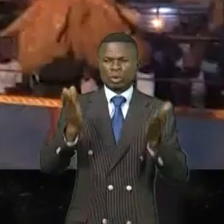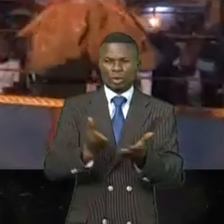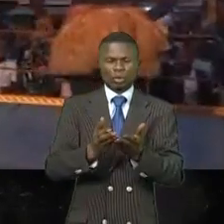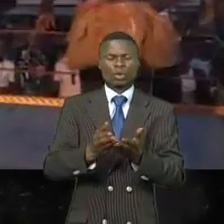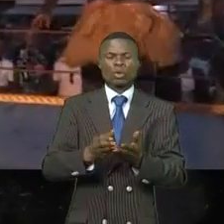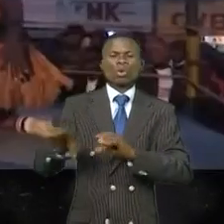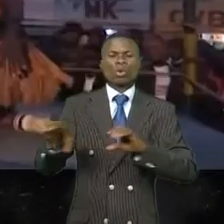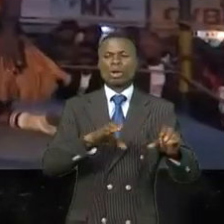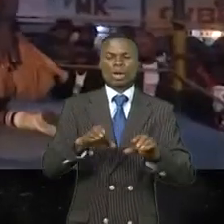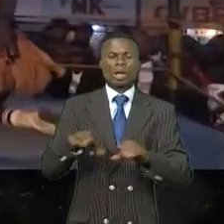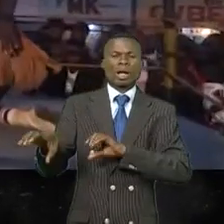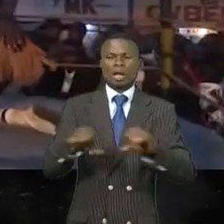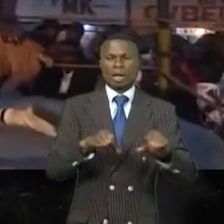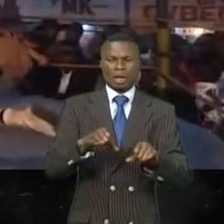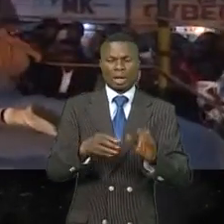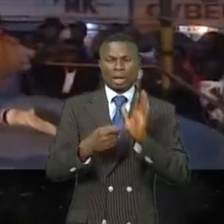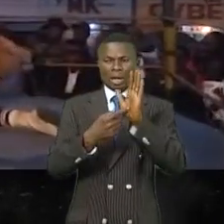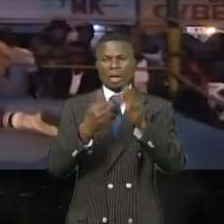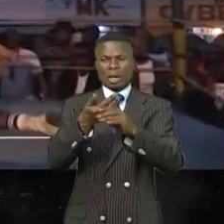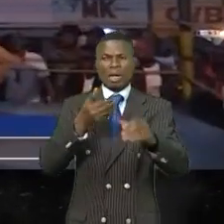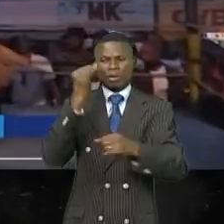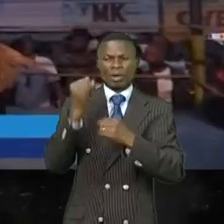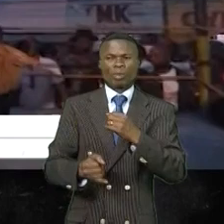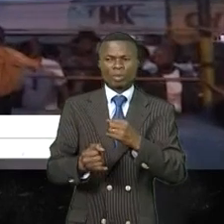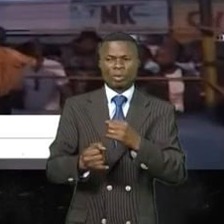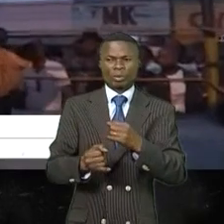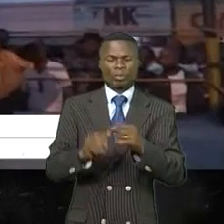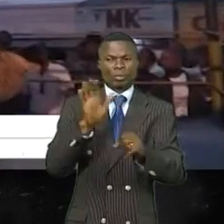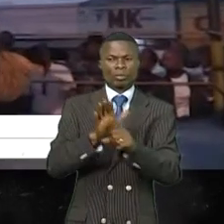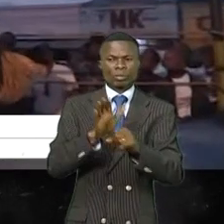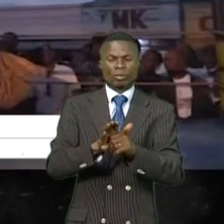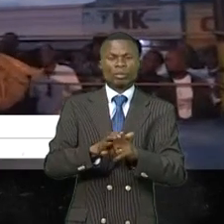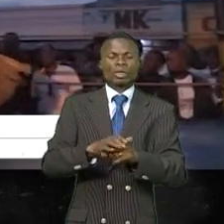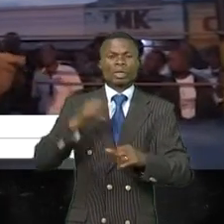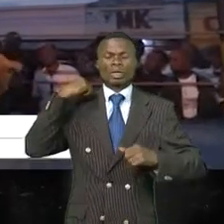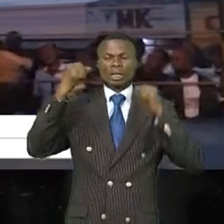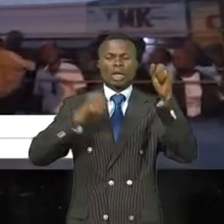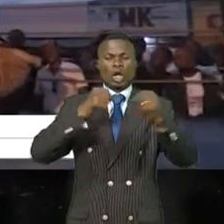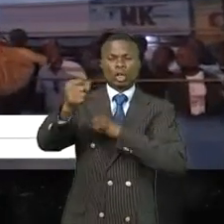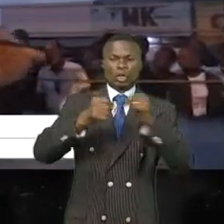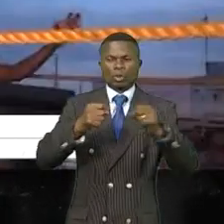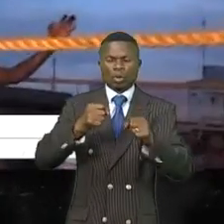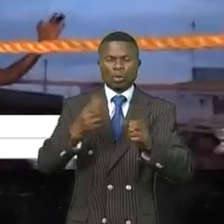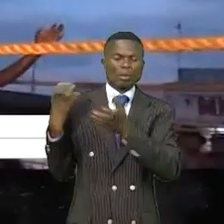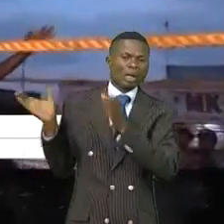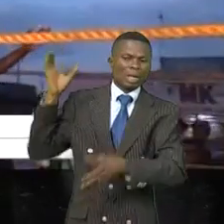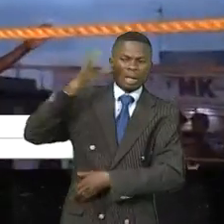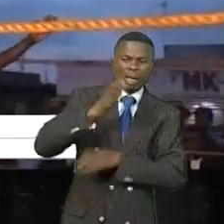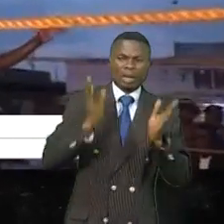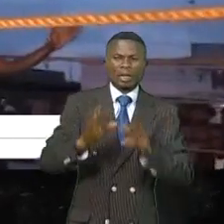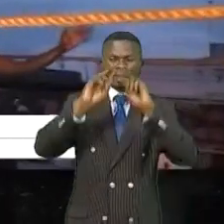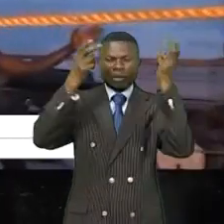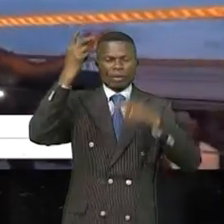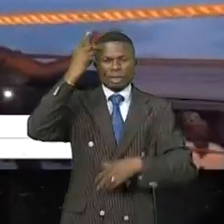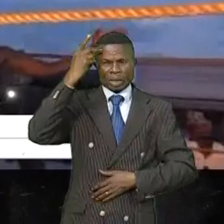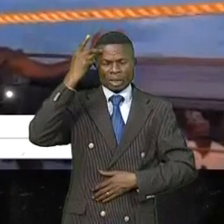tendances. La cérémonie a été marquée avant sa clôture des différentes prestations de combat des athlètes catcheurs de la ville de